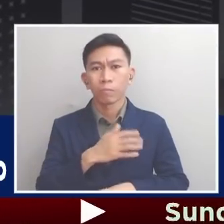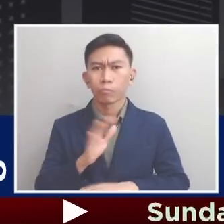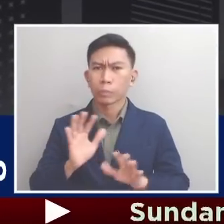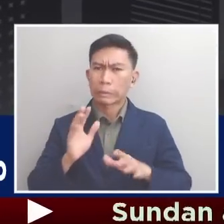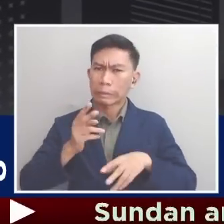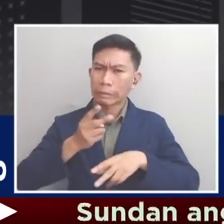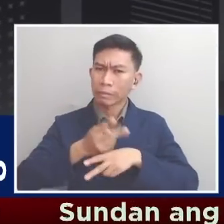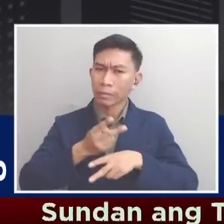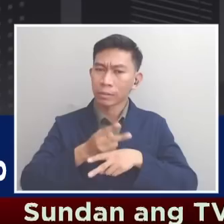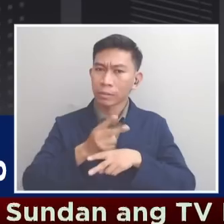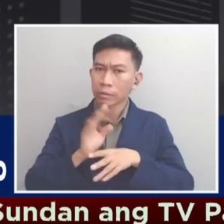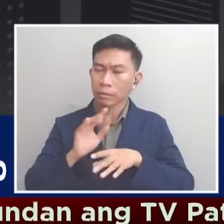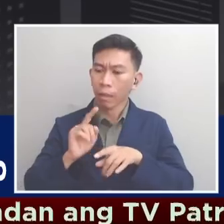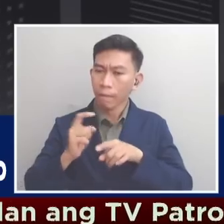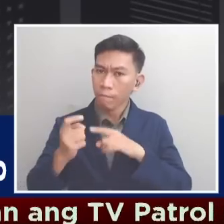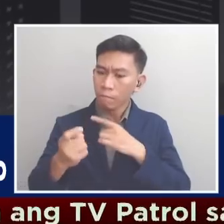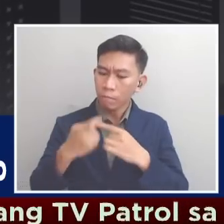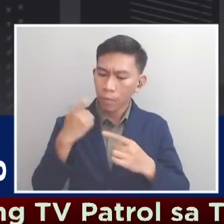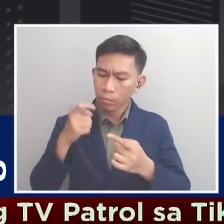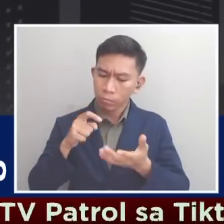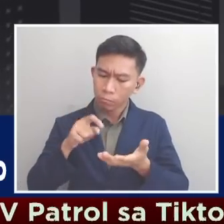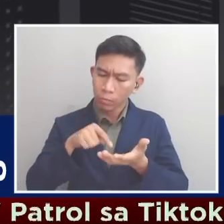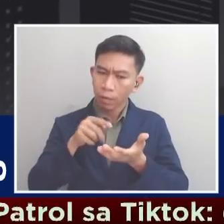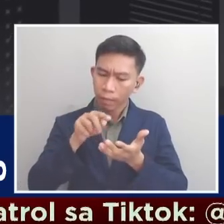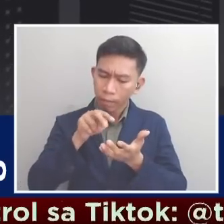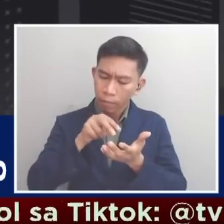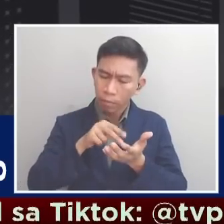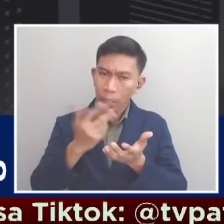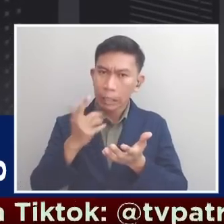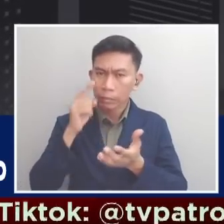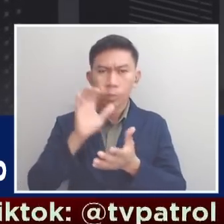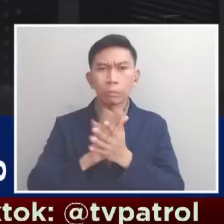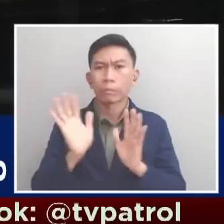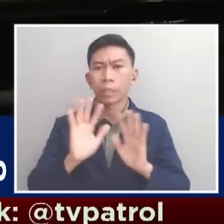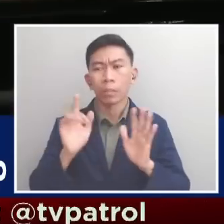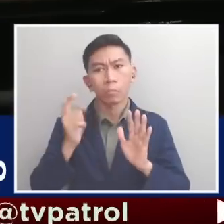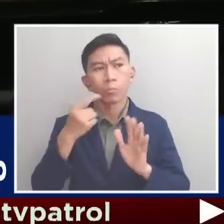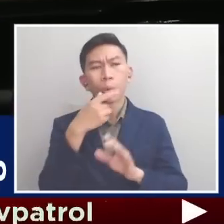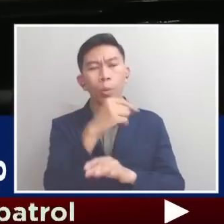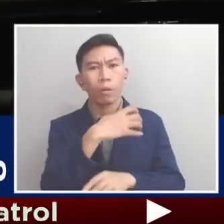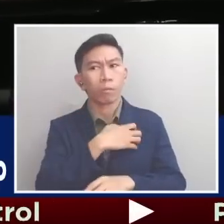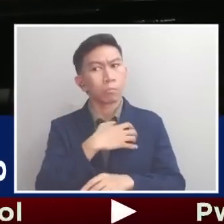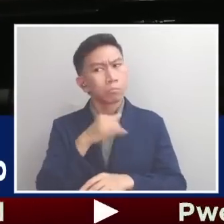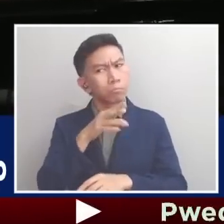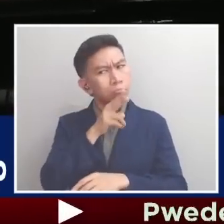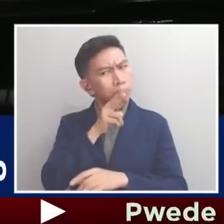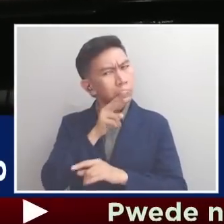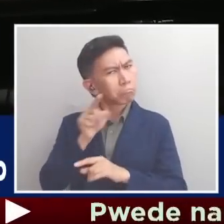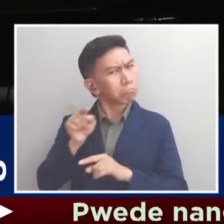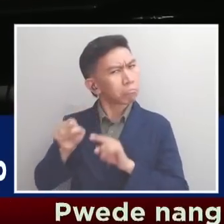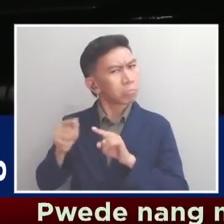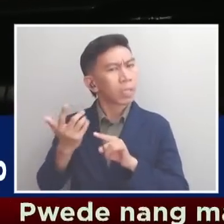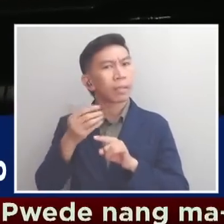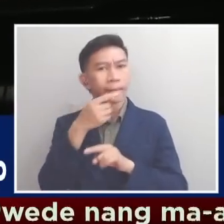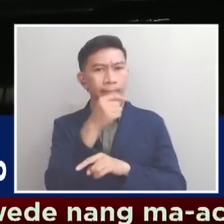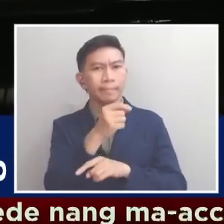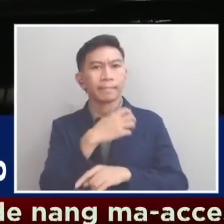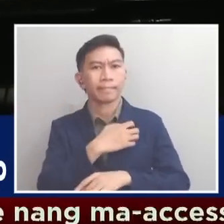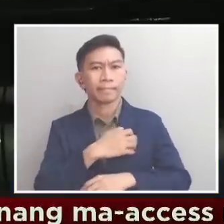social media at agad isumbong sa pulis ang mga kadudadudang tao o grupo. Rafi Santos, ABS-CBN